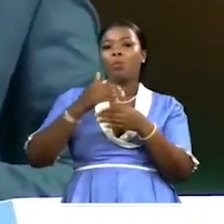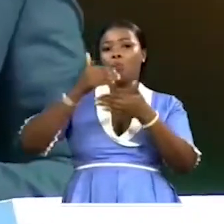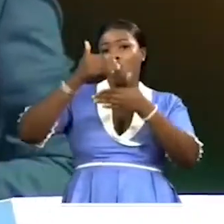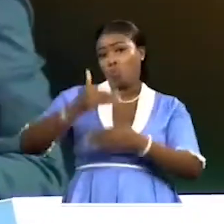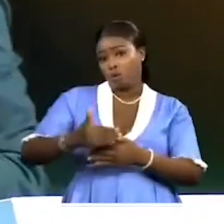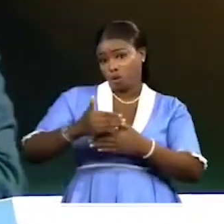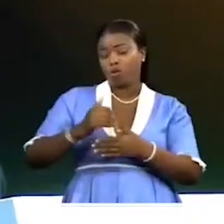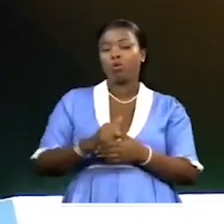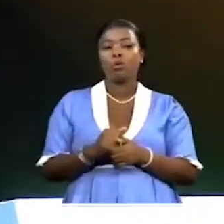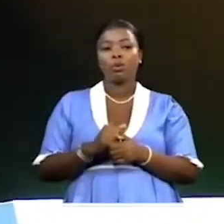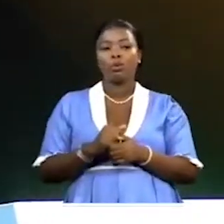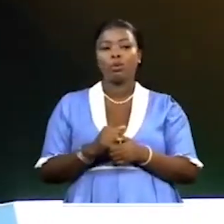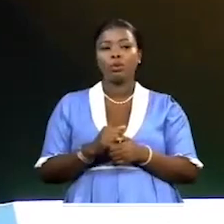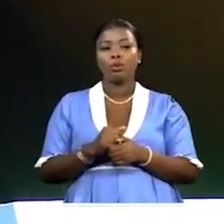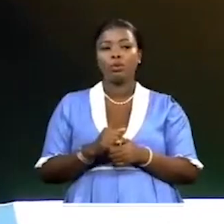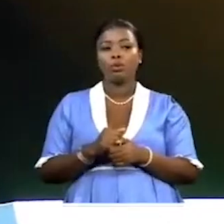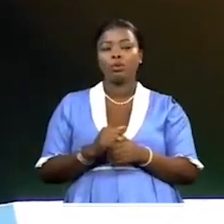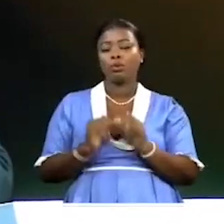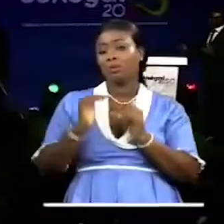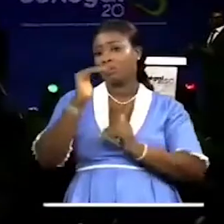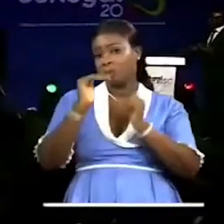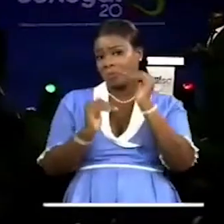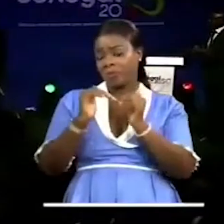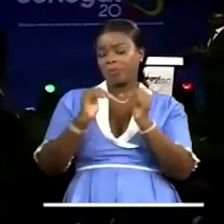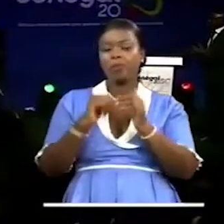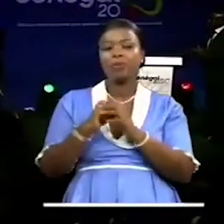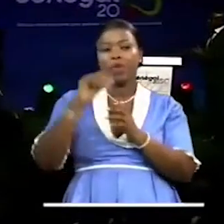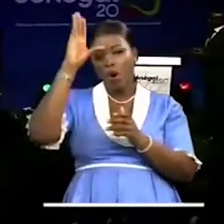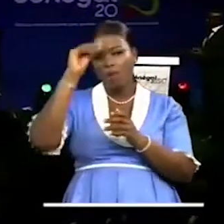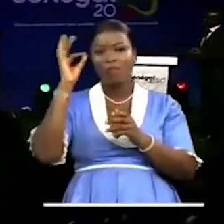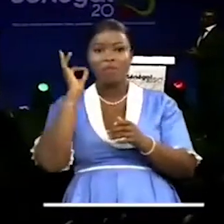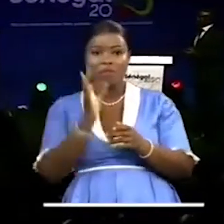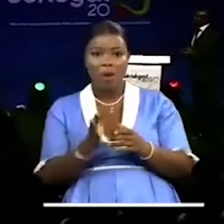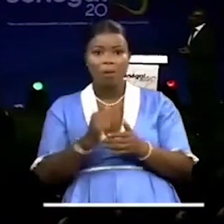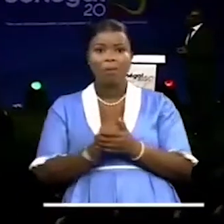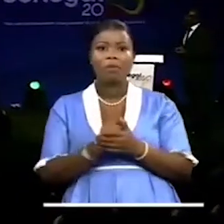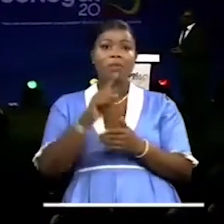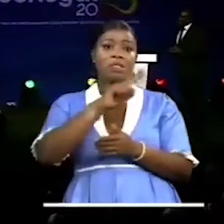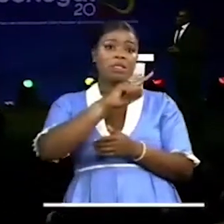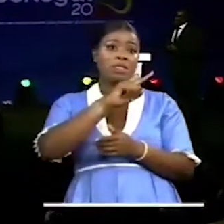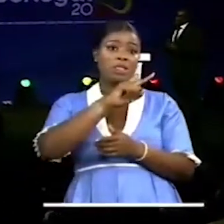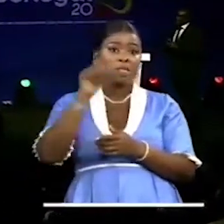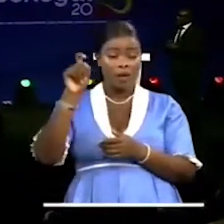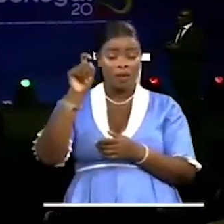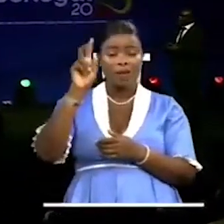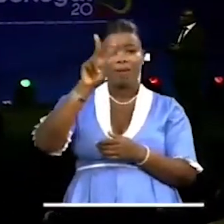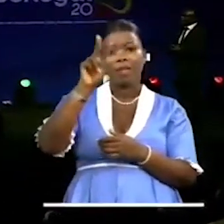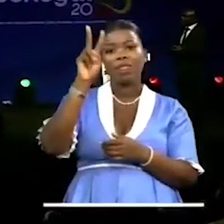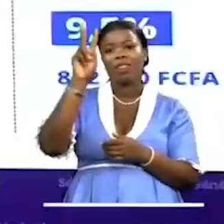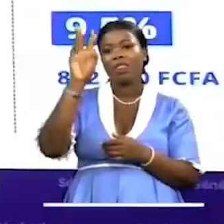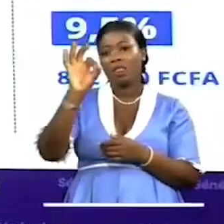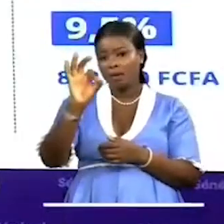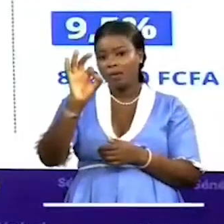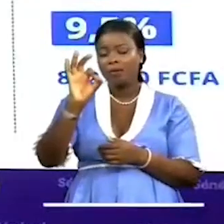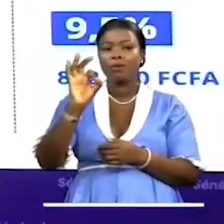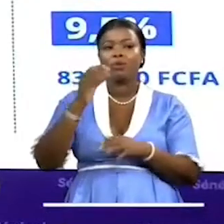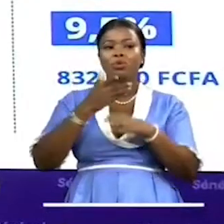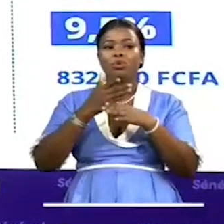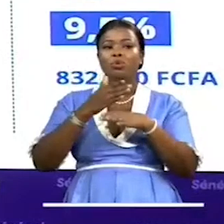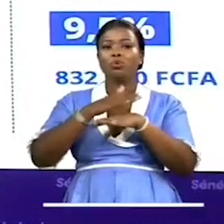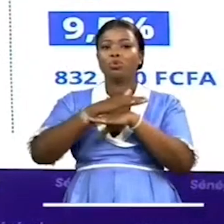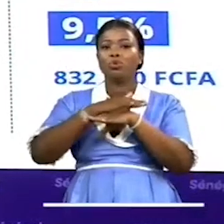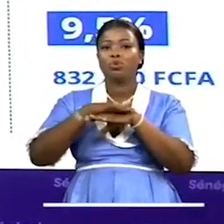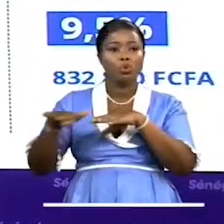l'indice également de d'inégalité de genre entre hommes et femmes nous en sommes à 129 hein à la position 129 sur